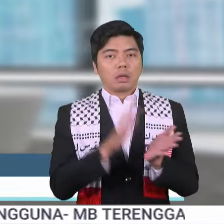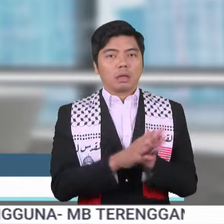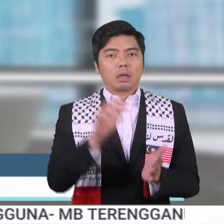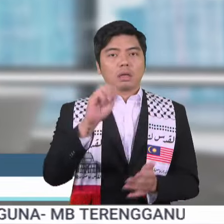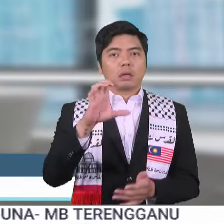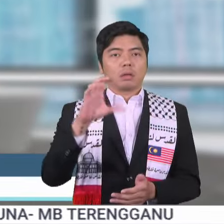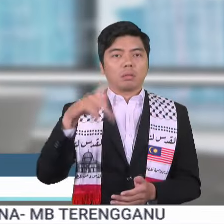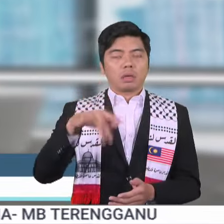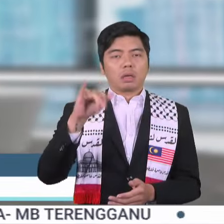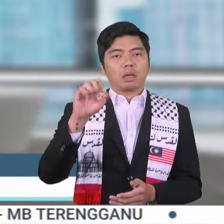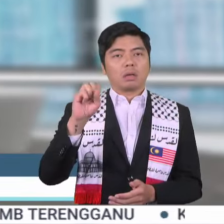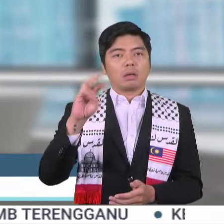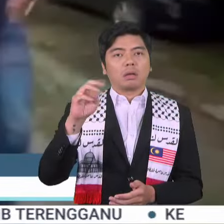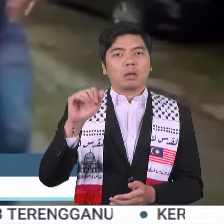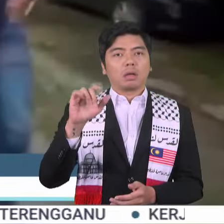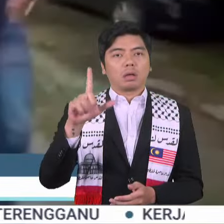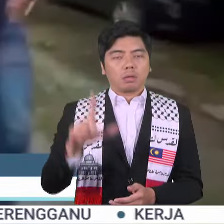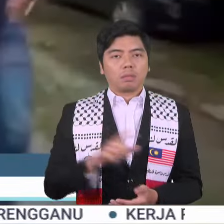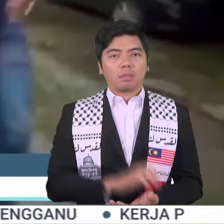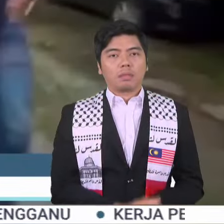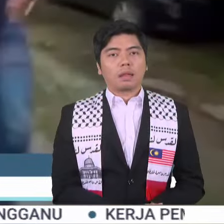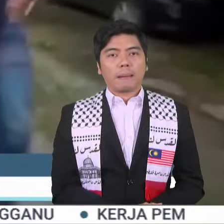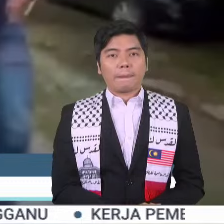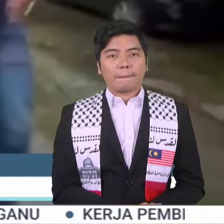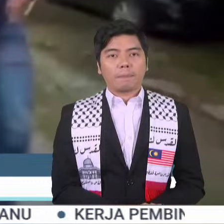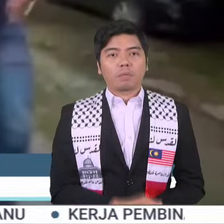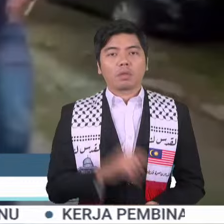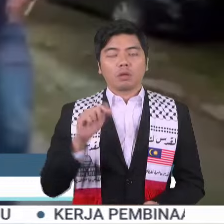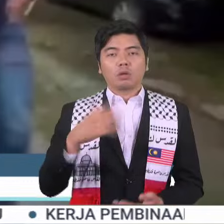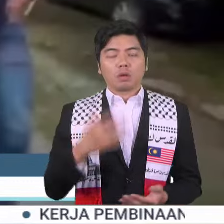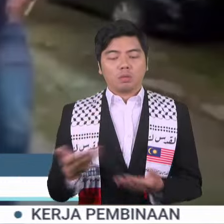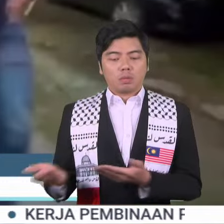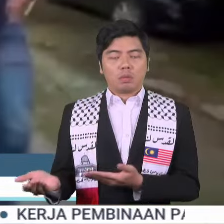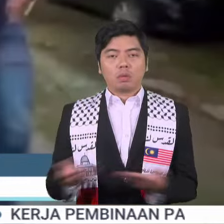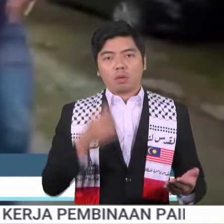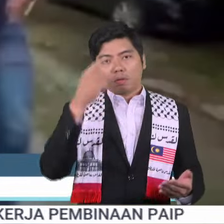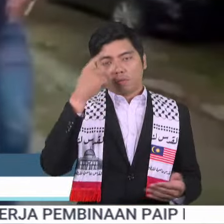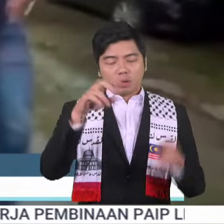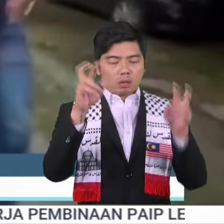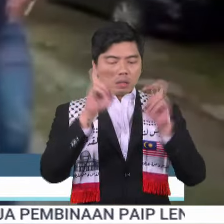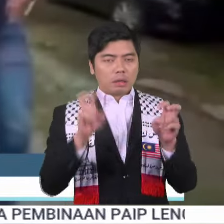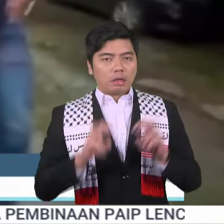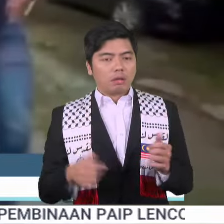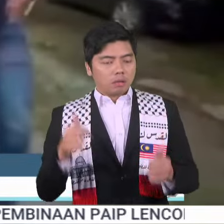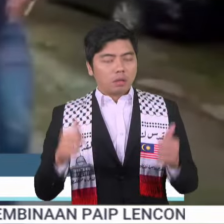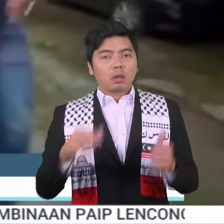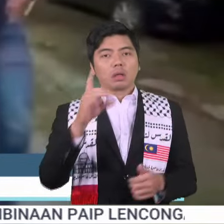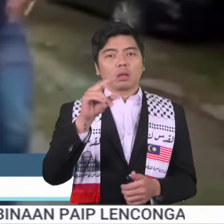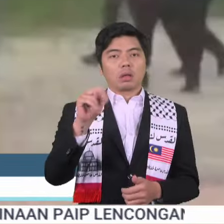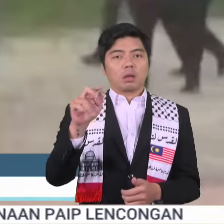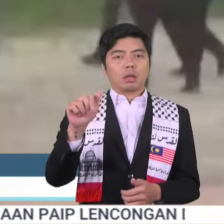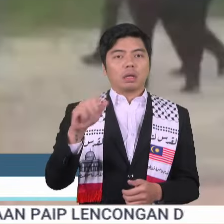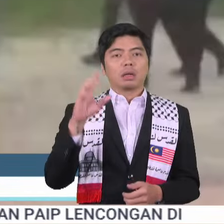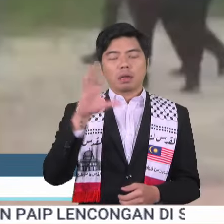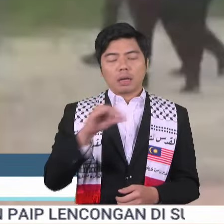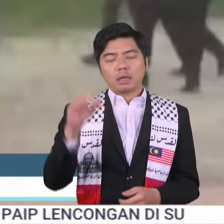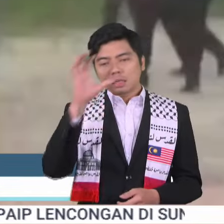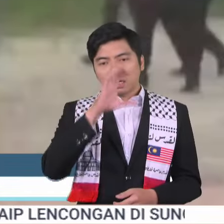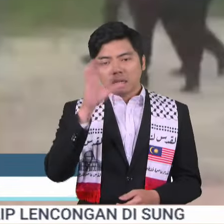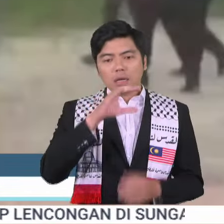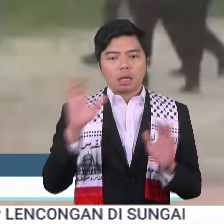Ismail dolah sampel itu akan dianalisa bagi membuat perbandingan DNA dan mengenal Pasti